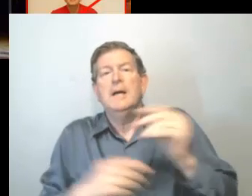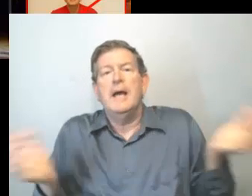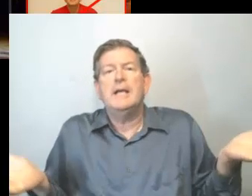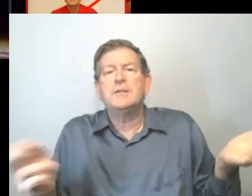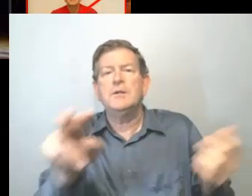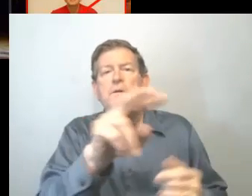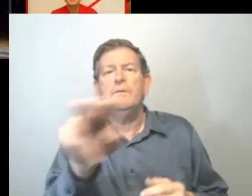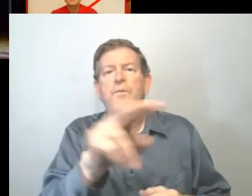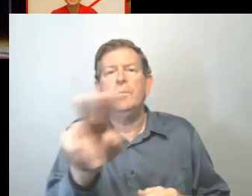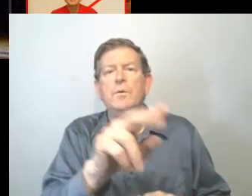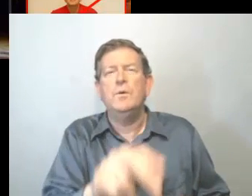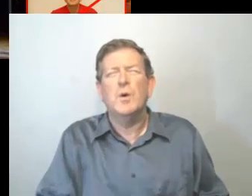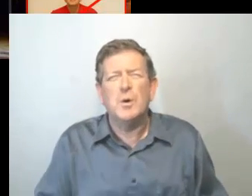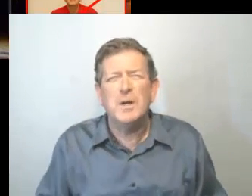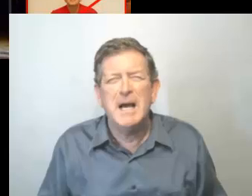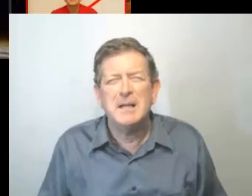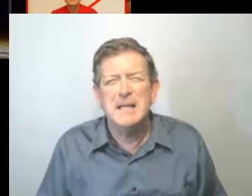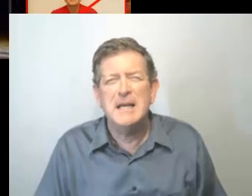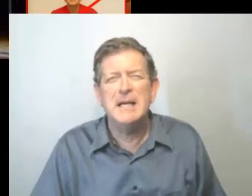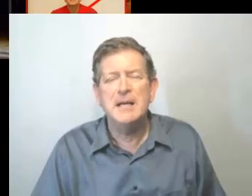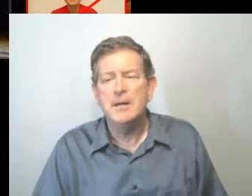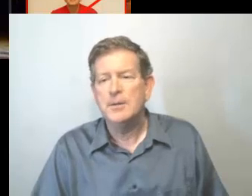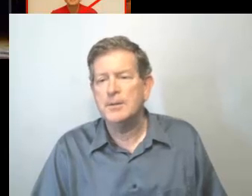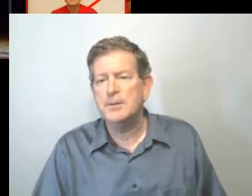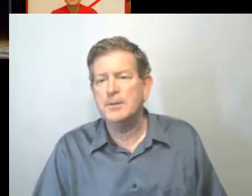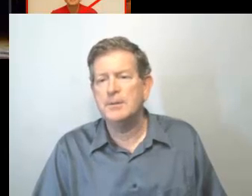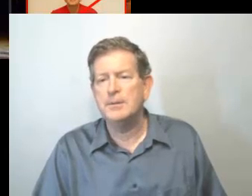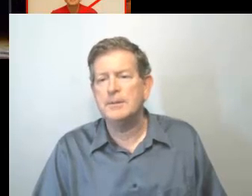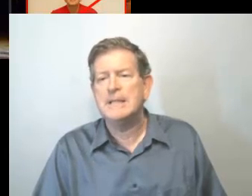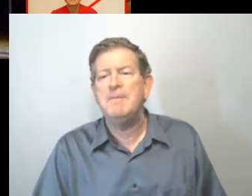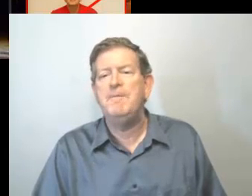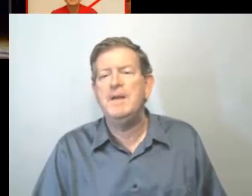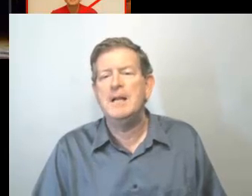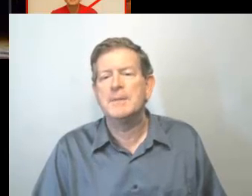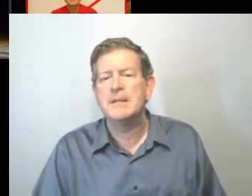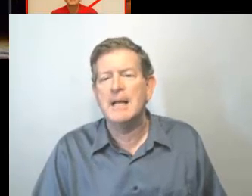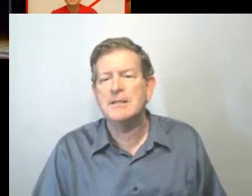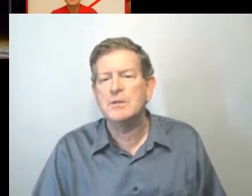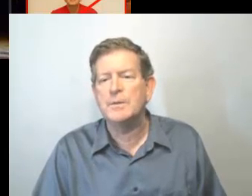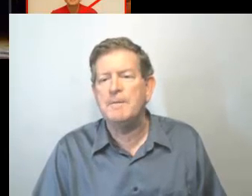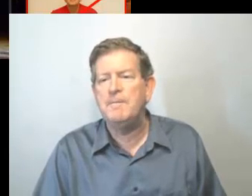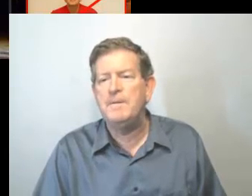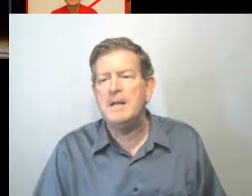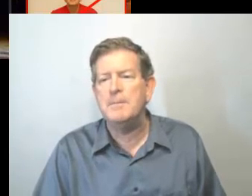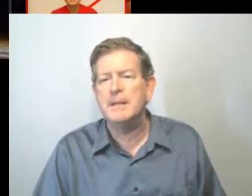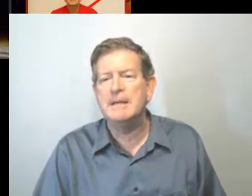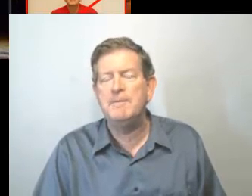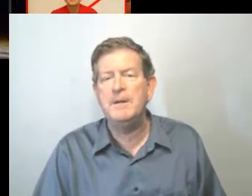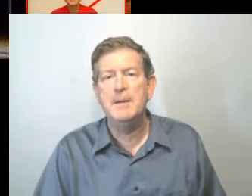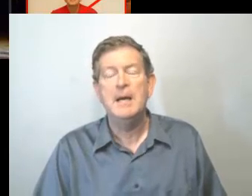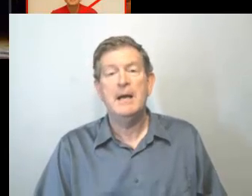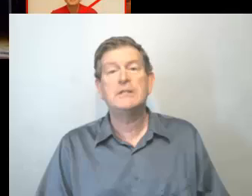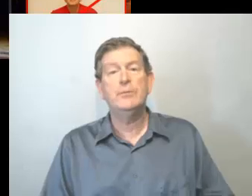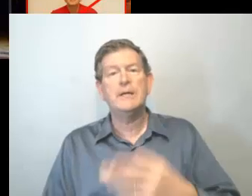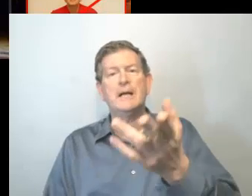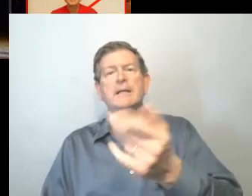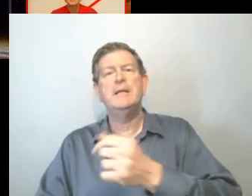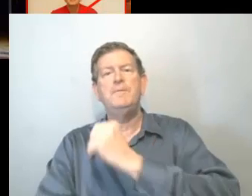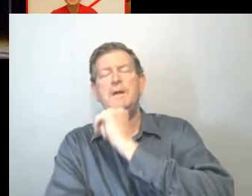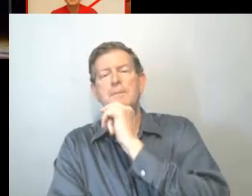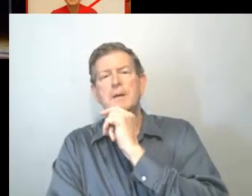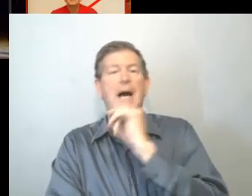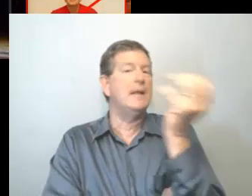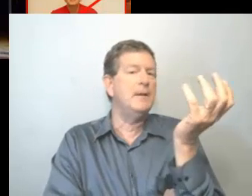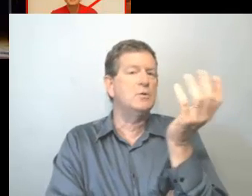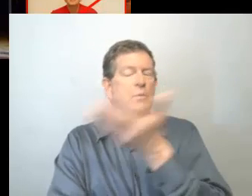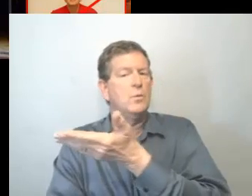D'accord. Est-ce que vous regardez des films? Là, ce sont des films, des films. Est-ce que vous regardez